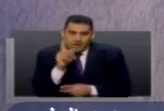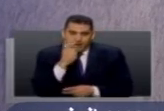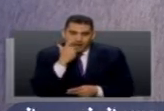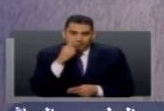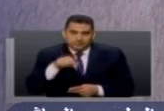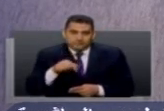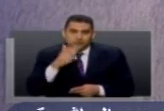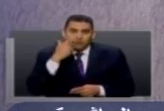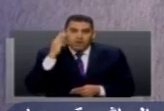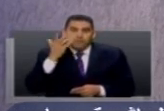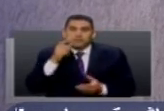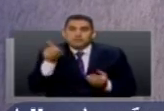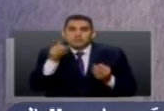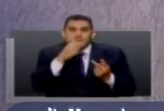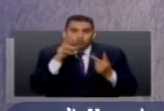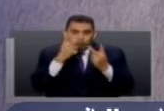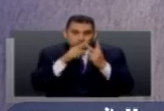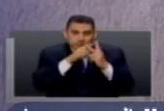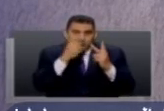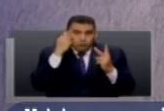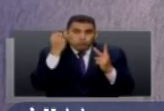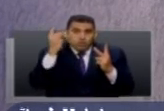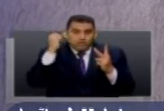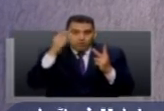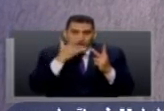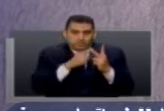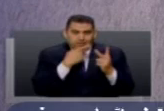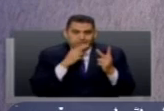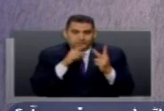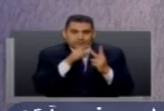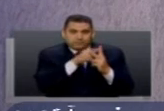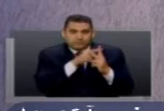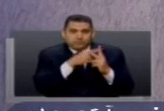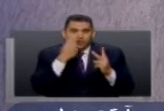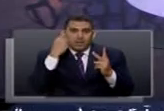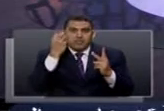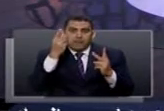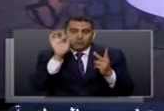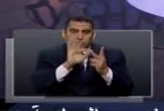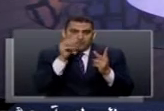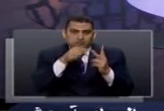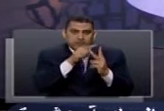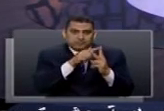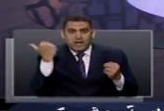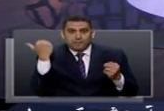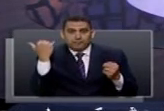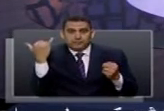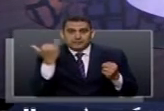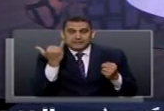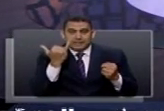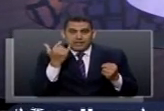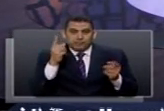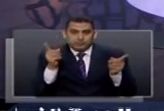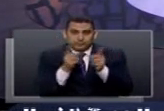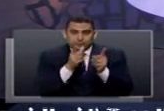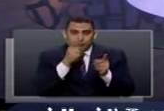بن معيط ولا حتى النظر كانا مثقفين ولا ولم يحوم حول هذه الثقافه ابدا كانت هناك جزئيه ربما في